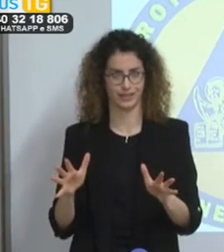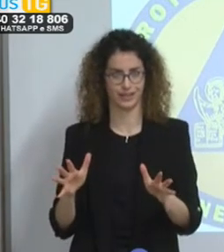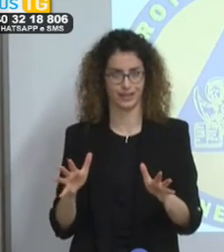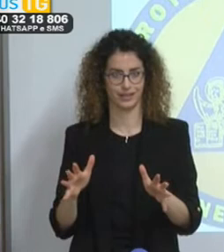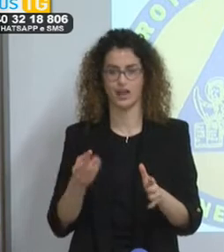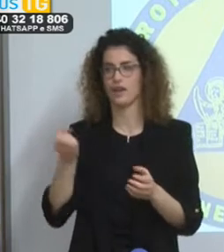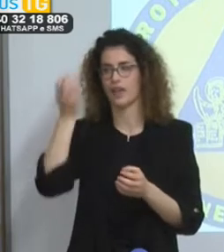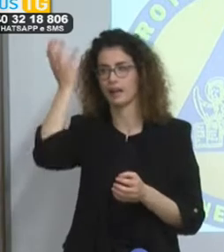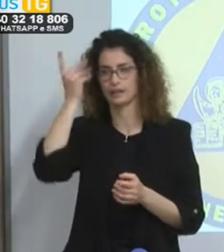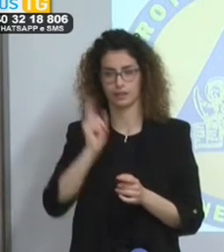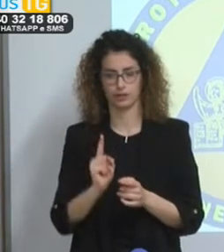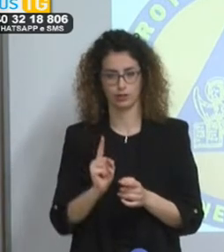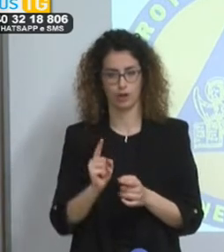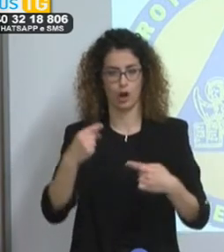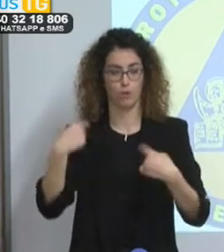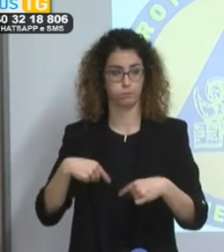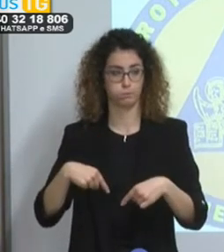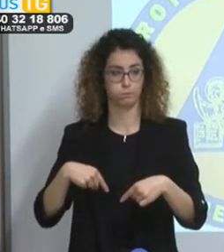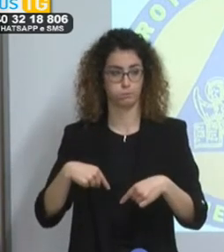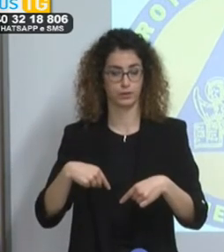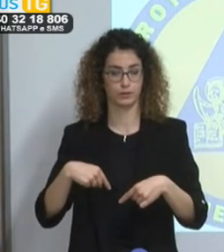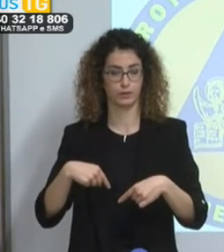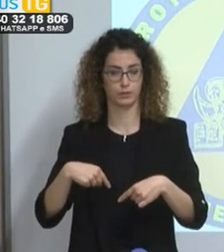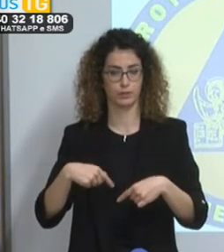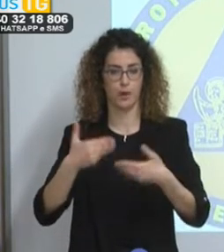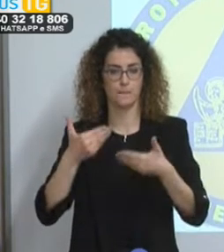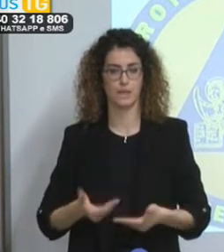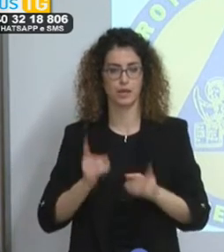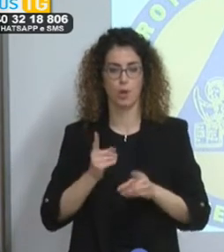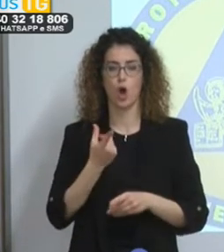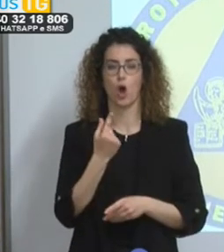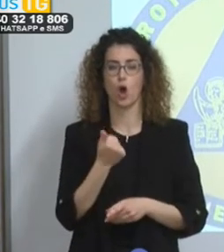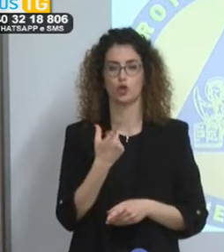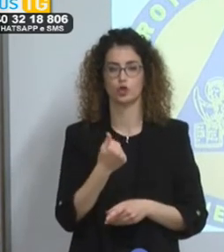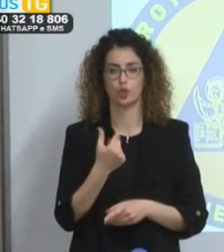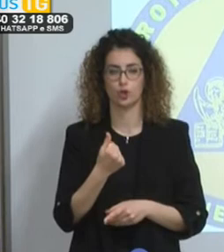E quindi sono quelle che hanno pesato moltissimo sul costo